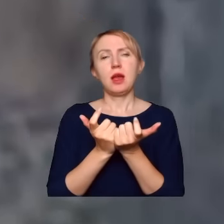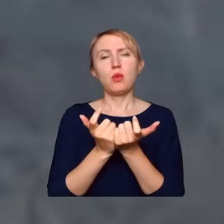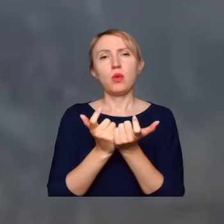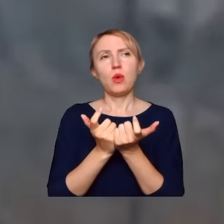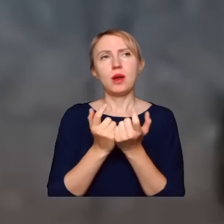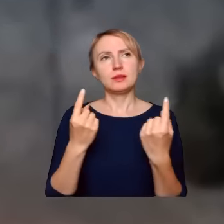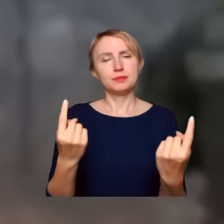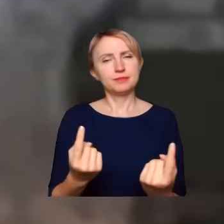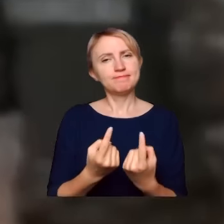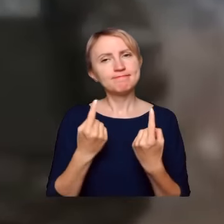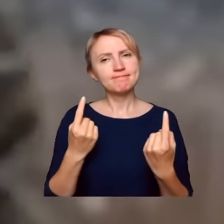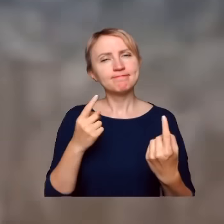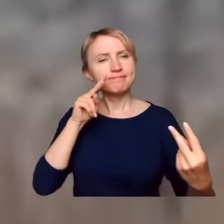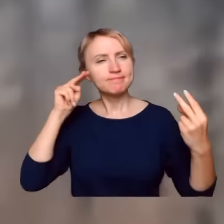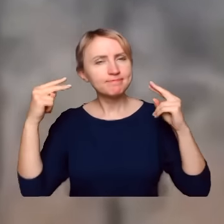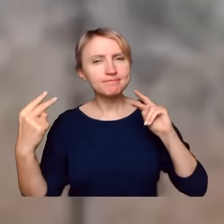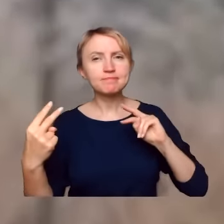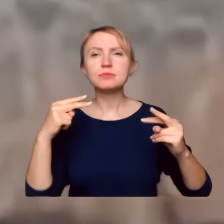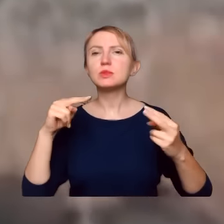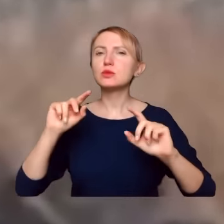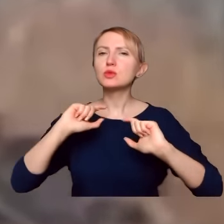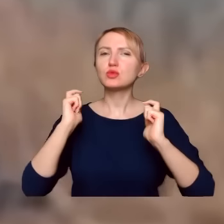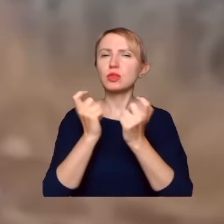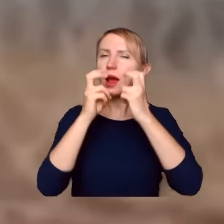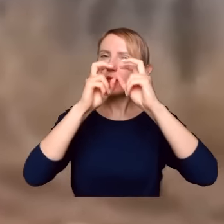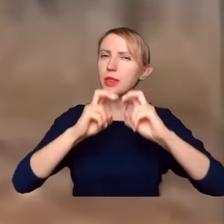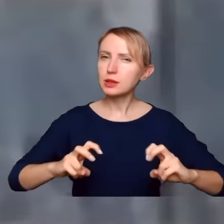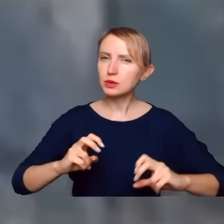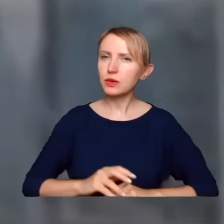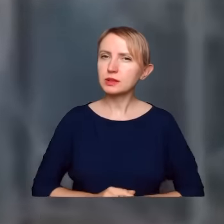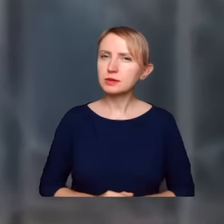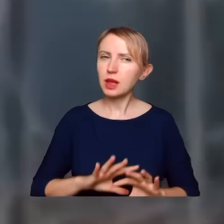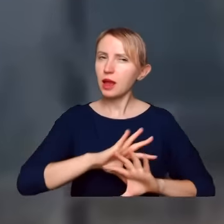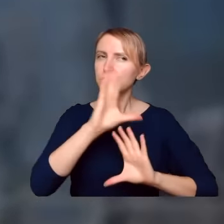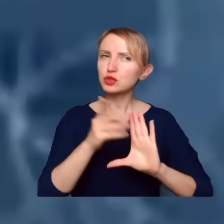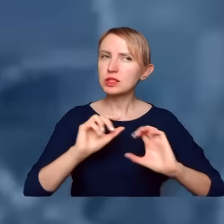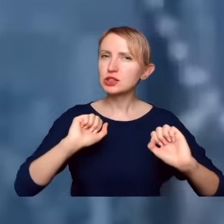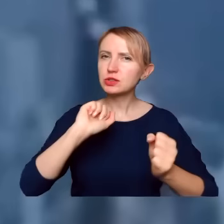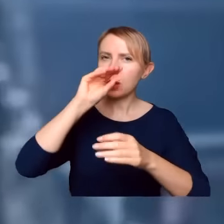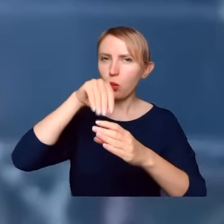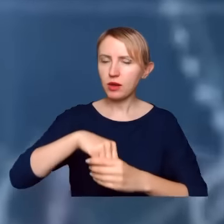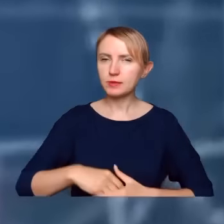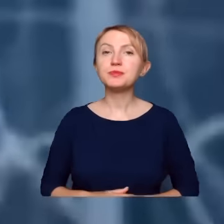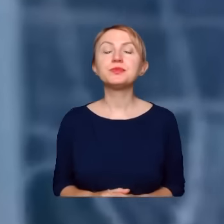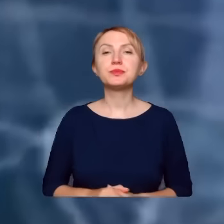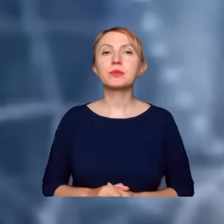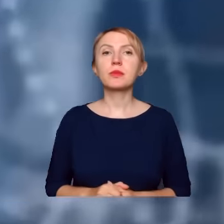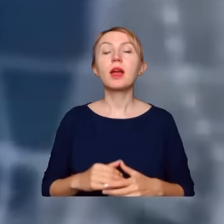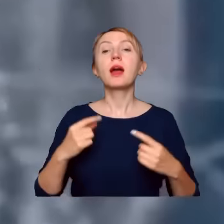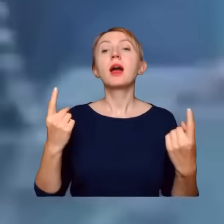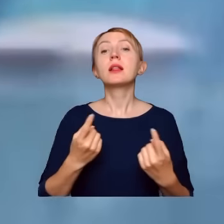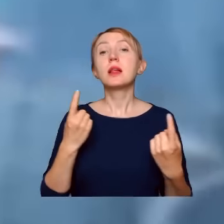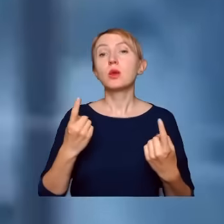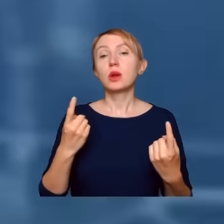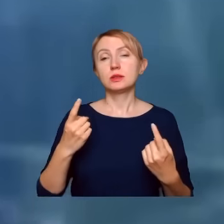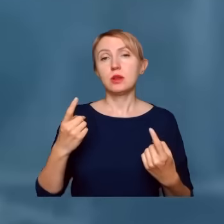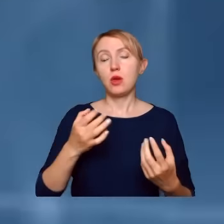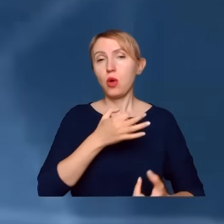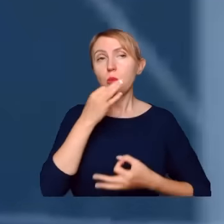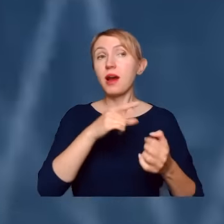pewną całość należy rozpatrywać. Jeżeli chodzi o zdarzenie, które opisał, a które państwo